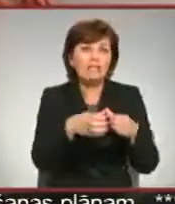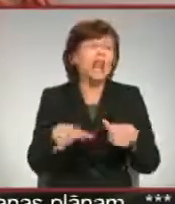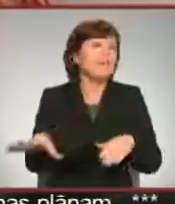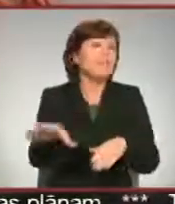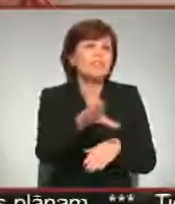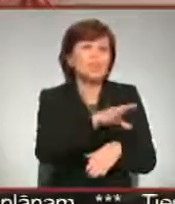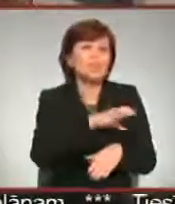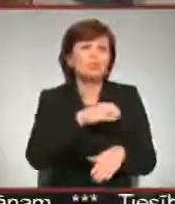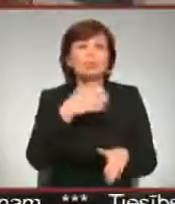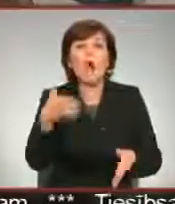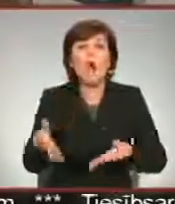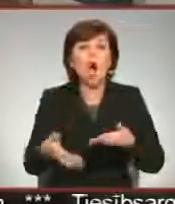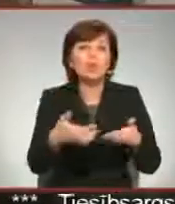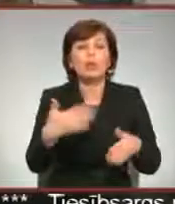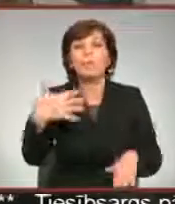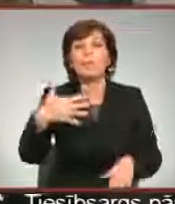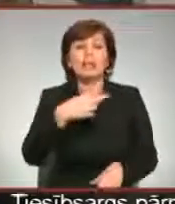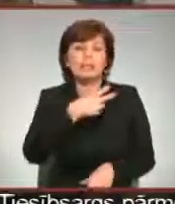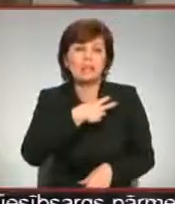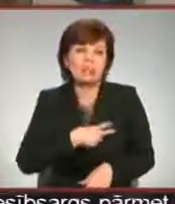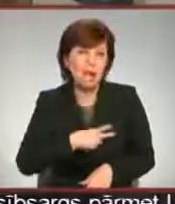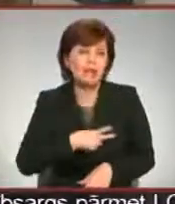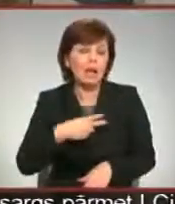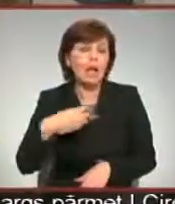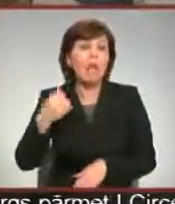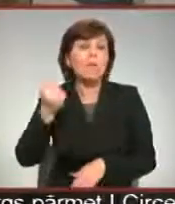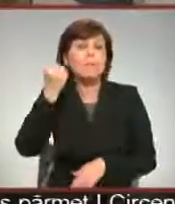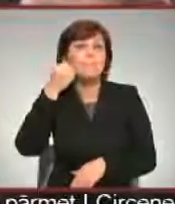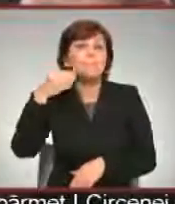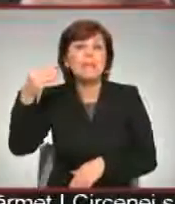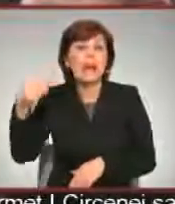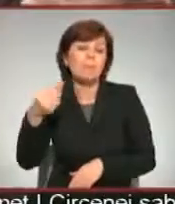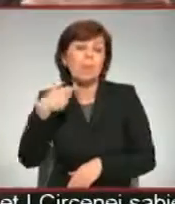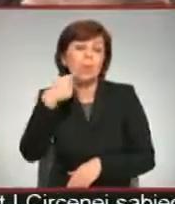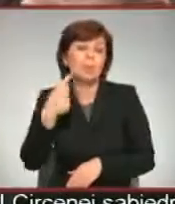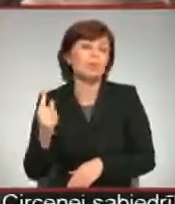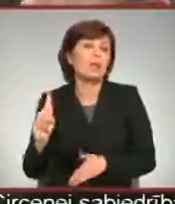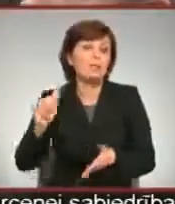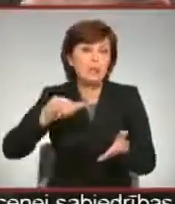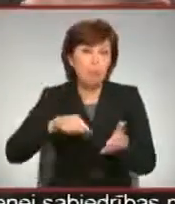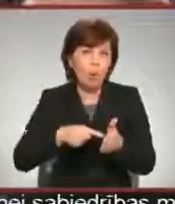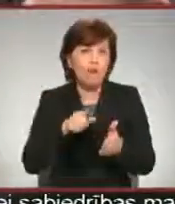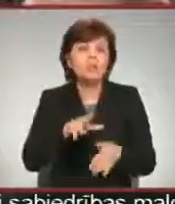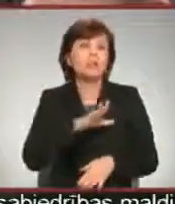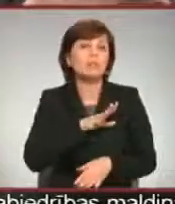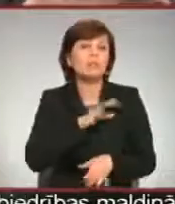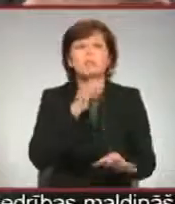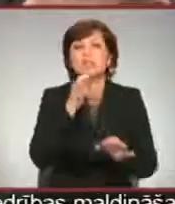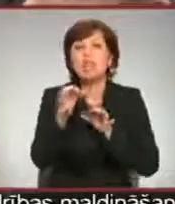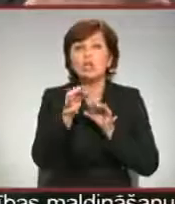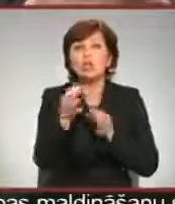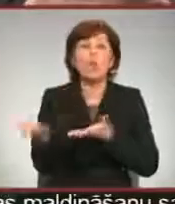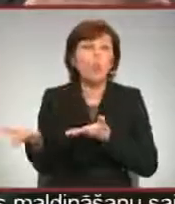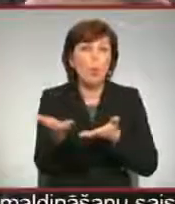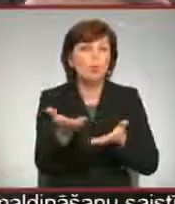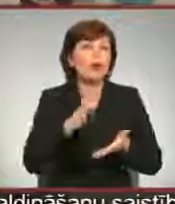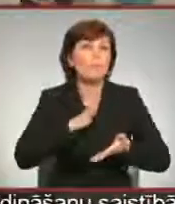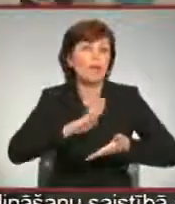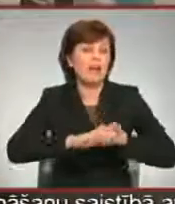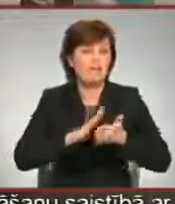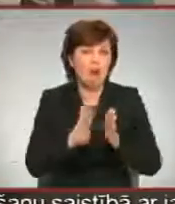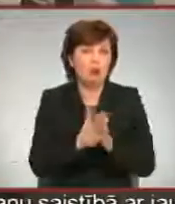ap 60 biedru. Savu gada pieminekli biedrība nosaka pirmo reizi. Diskusija, kurš tas būs, bijusi spraiga un vienoties bijis